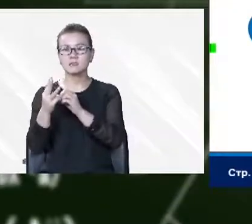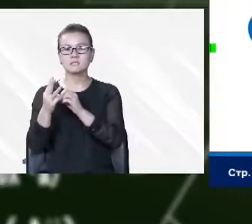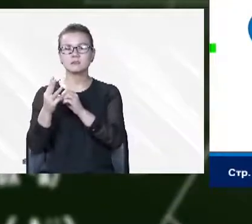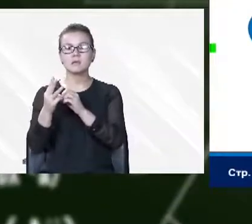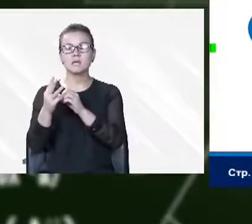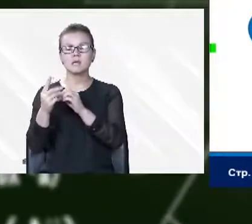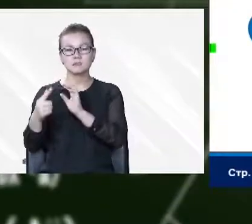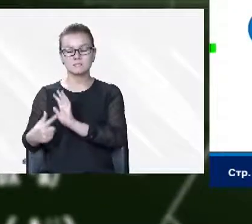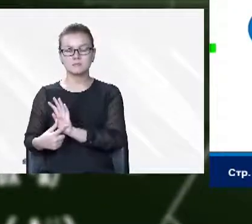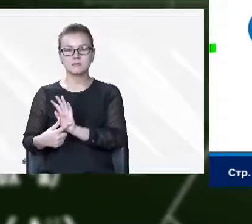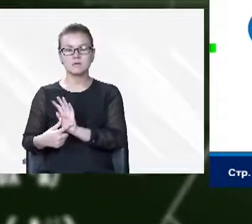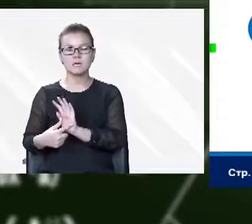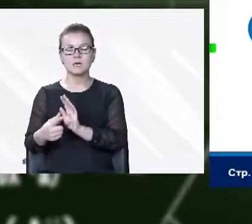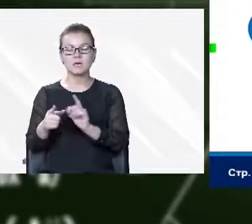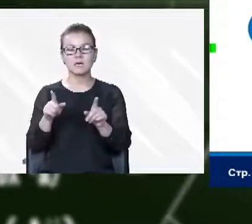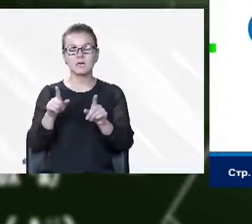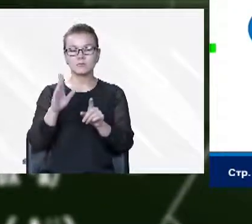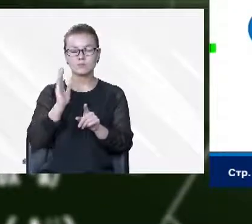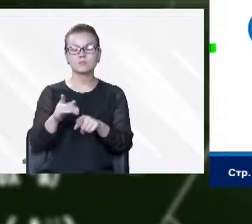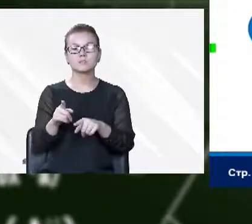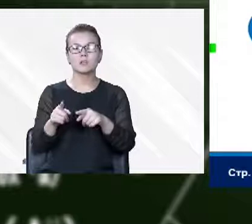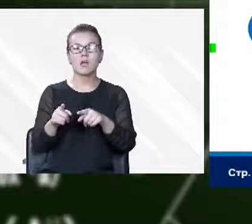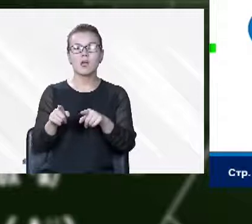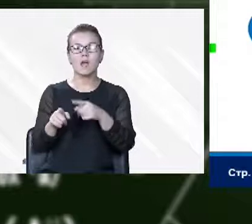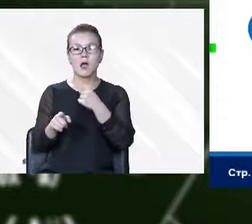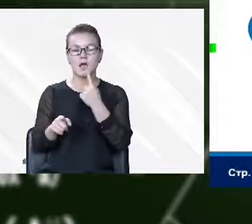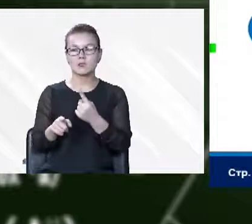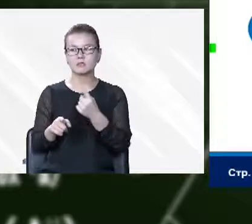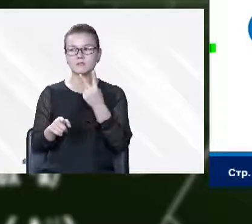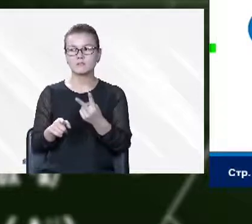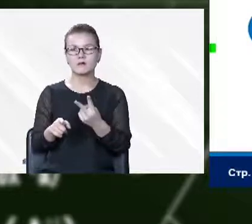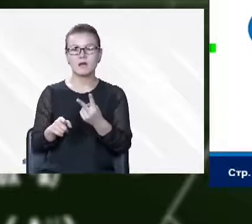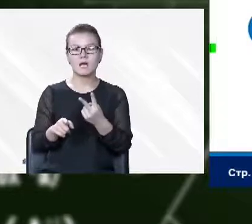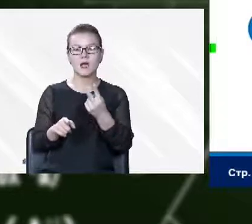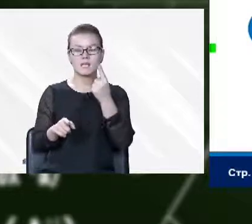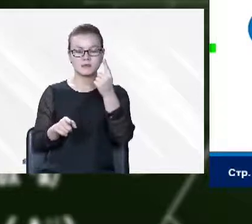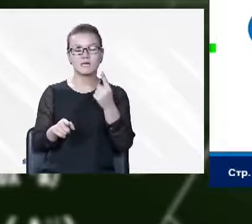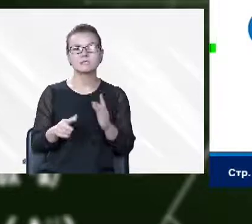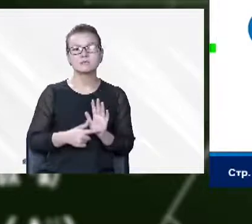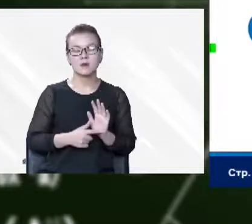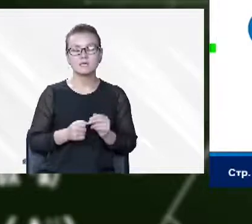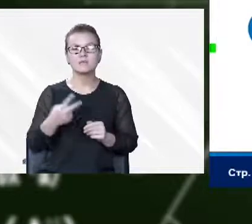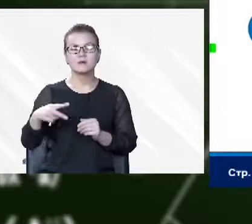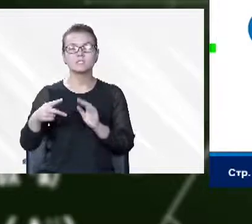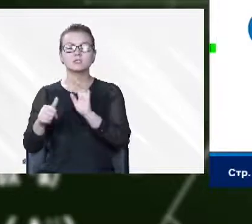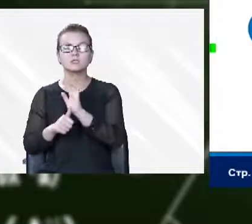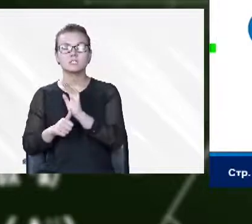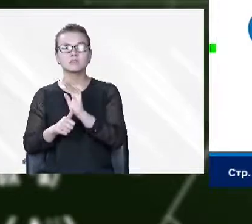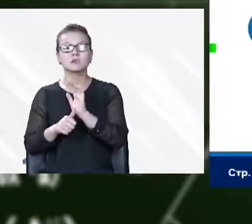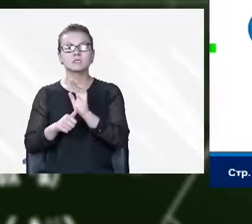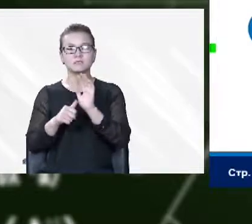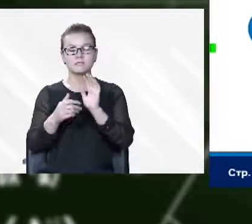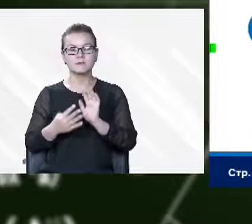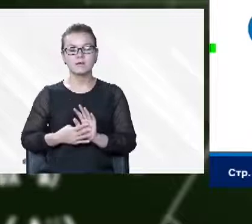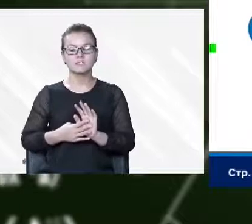как 2 минус 1 седьмая. 26 девятых в виде